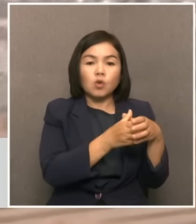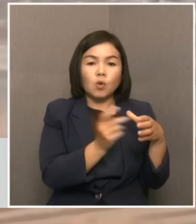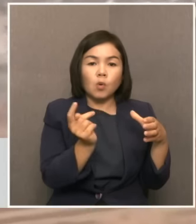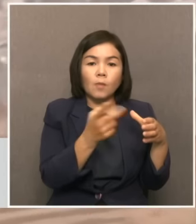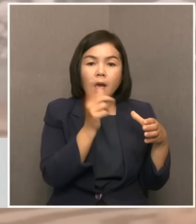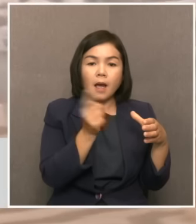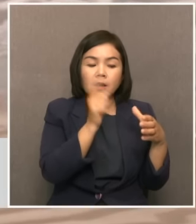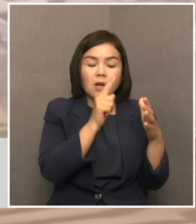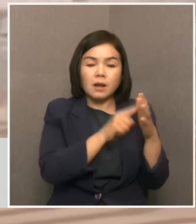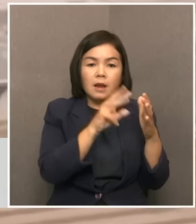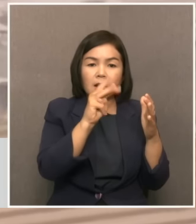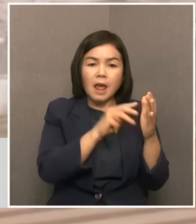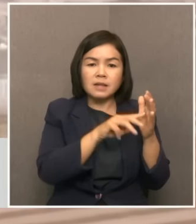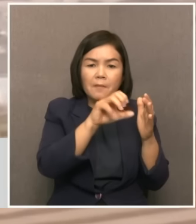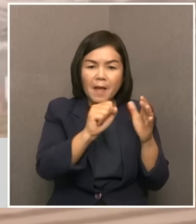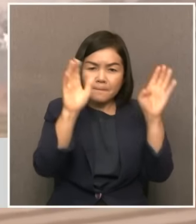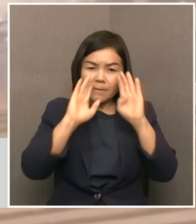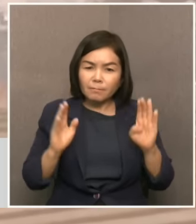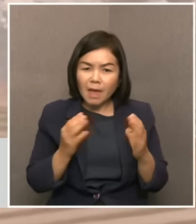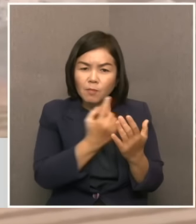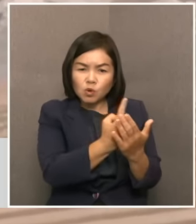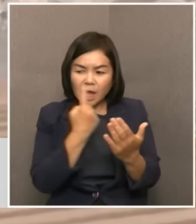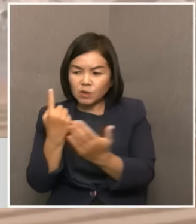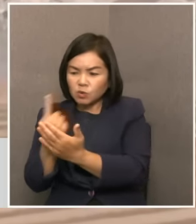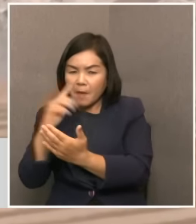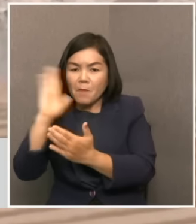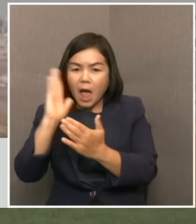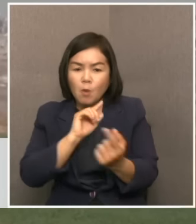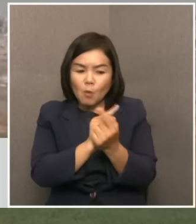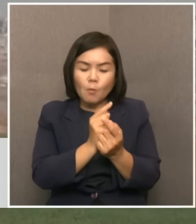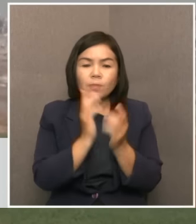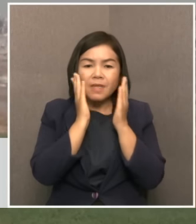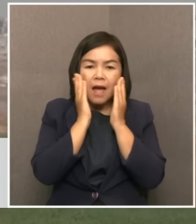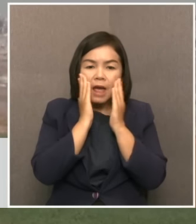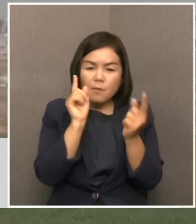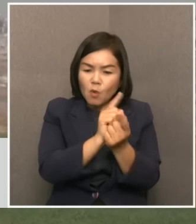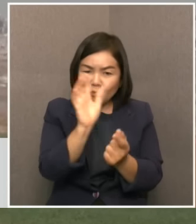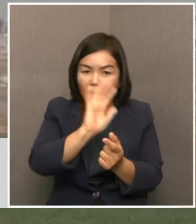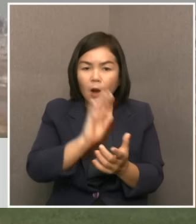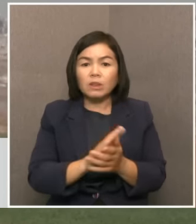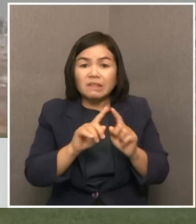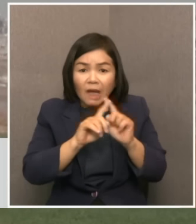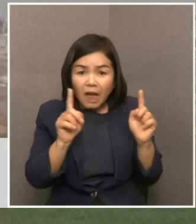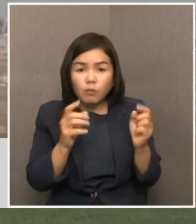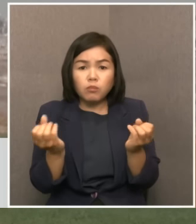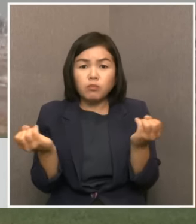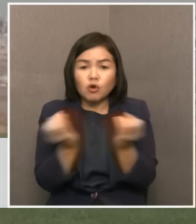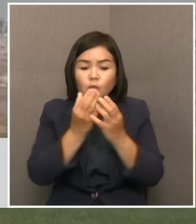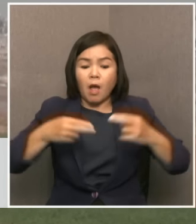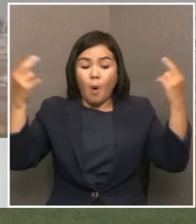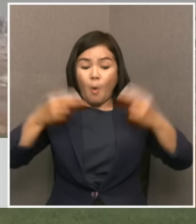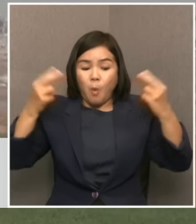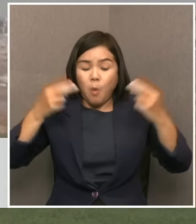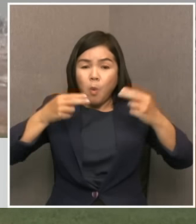สเลขาธิการสหประชาชาติกล่าวเมื่อวานนี้ว่ายอดพลเรือนบาดเจ็บล้มตายในกาซาสูงมากอย่าง